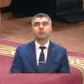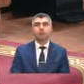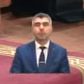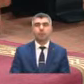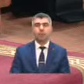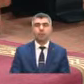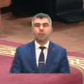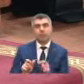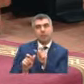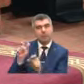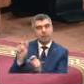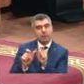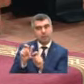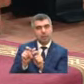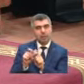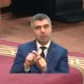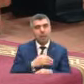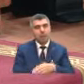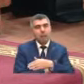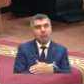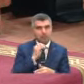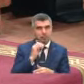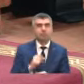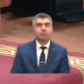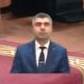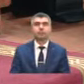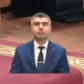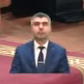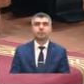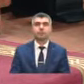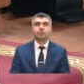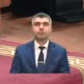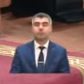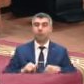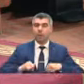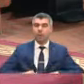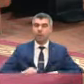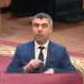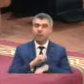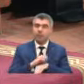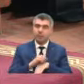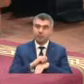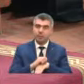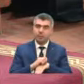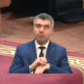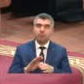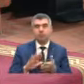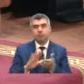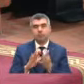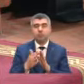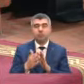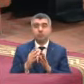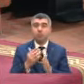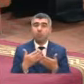الفئه ديال الاعوان السلطه في وزاره الداخليه كيمثلوا واحد الثقل